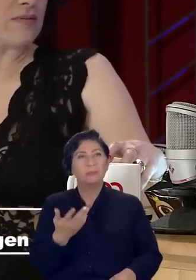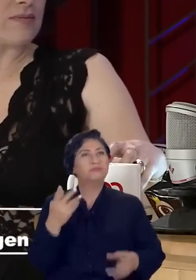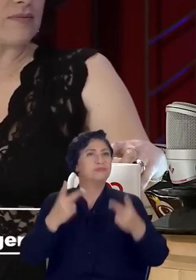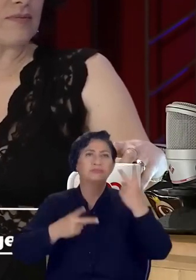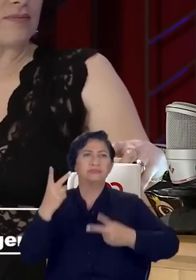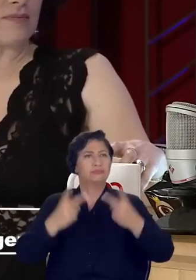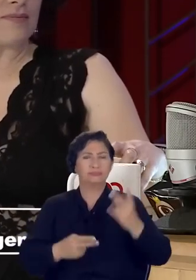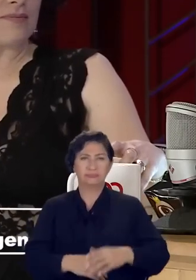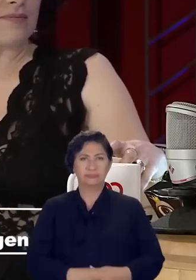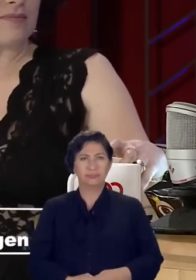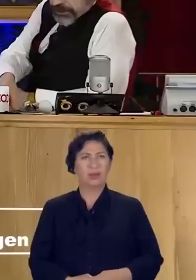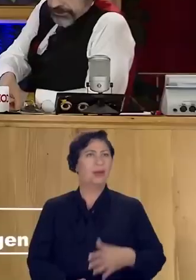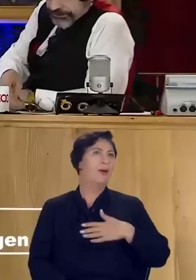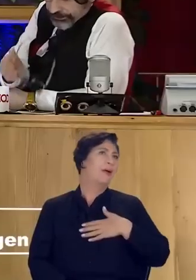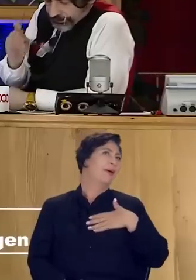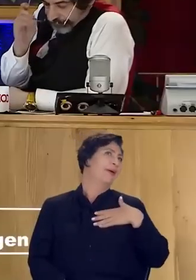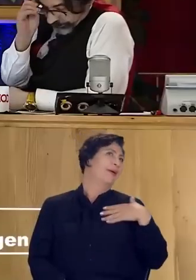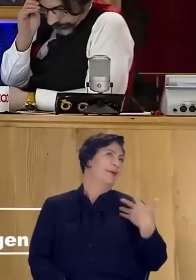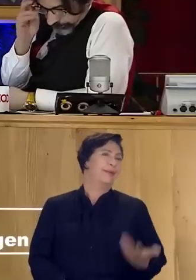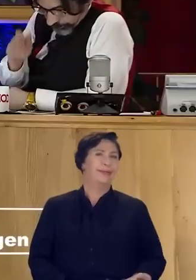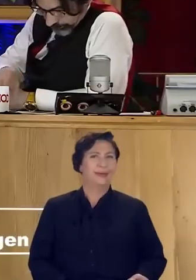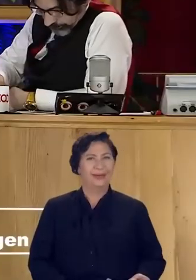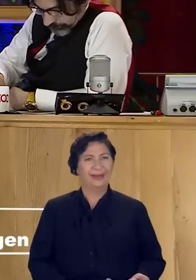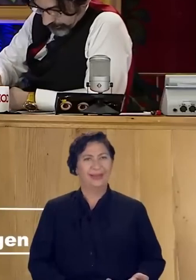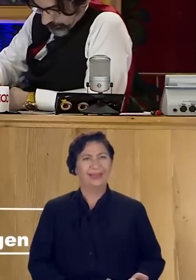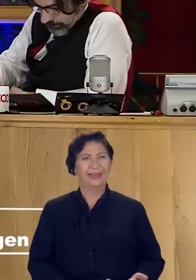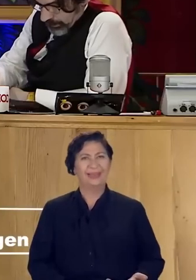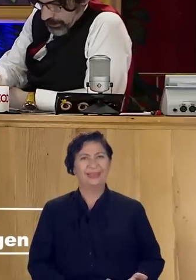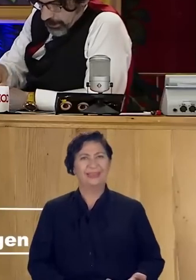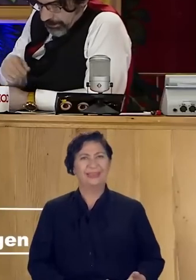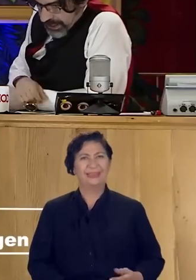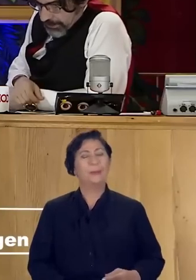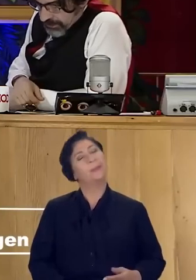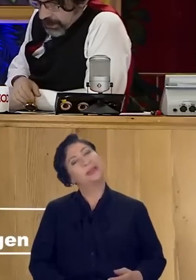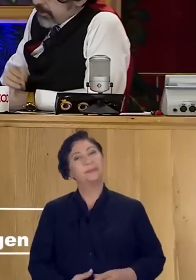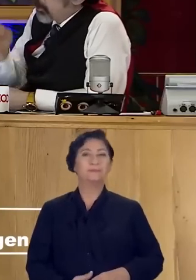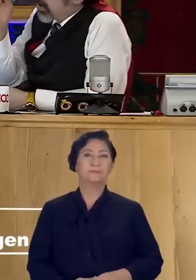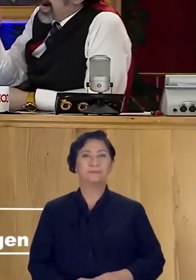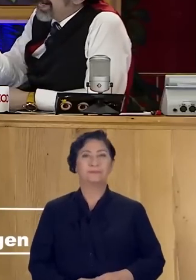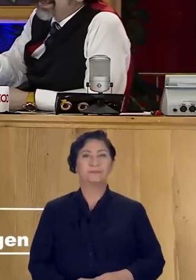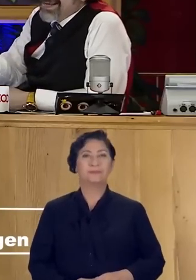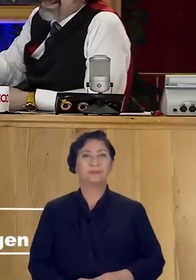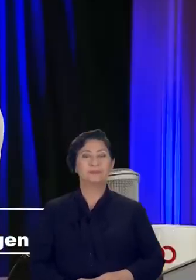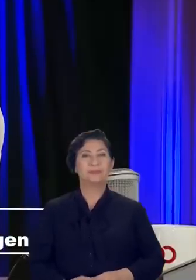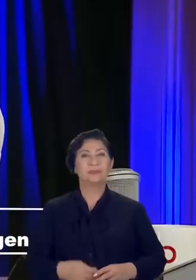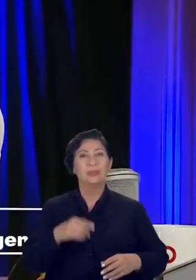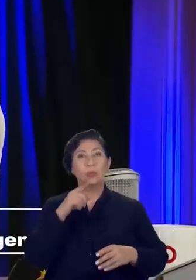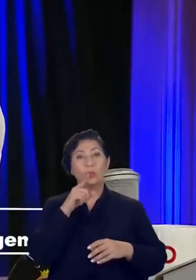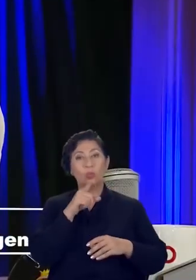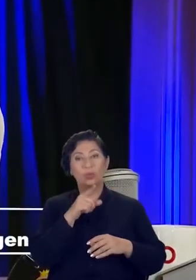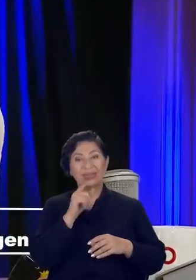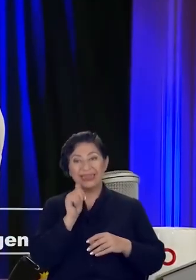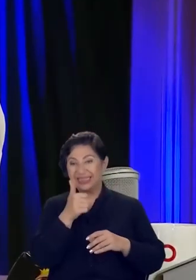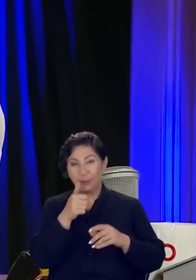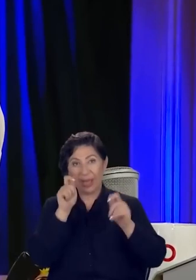zaman. Öf. Çok da anlam yüklememek lazım yani. Peki. Bu Aytenli Kadın ne